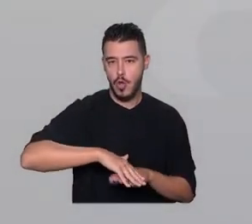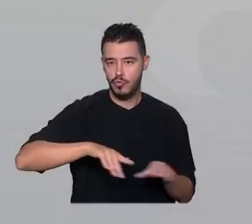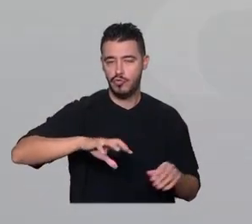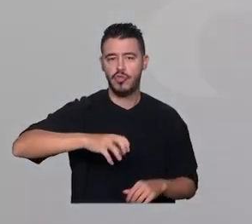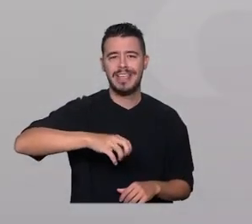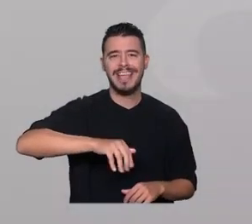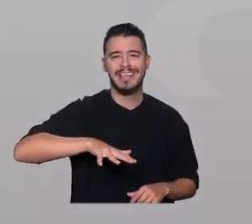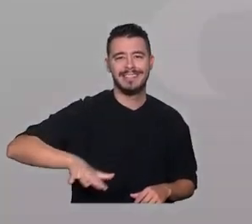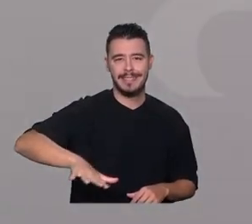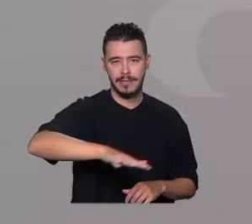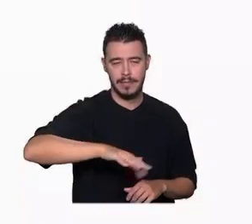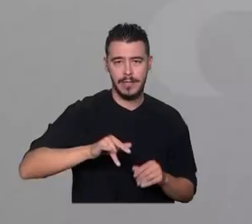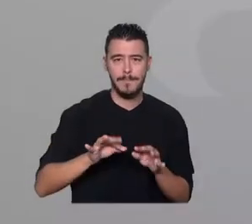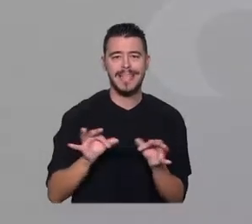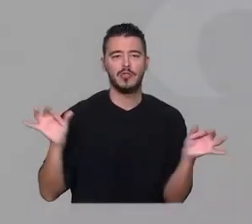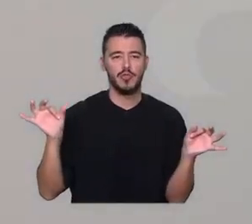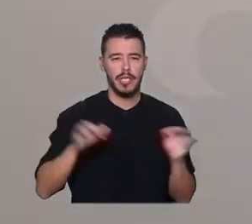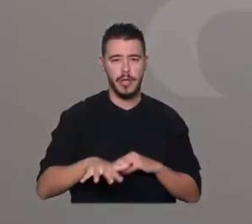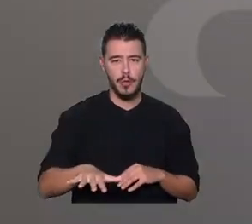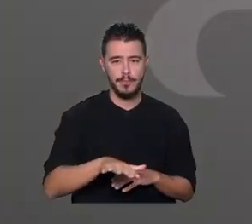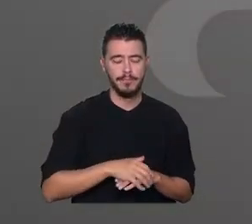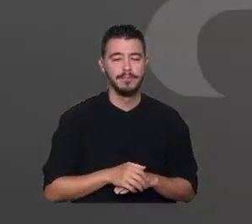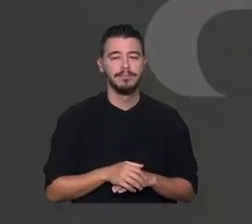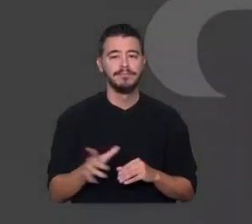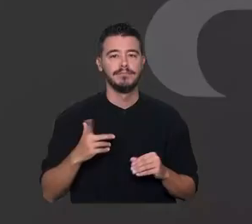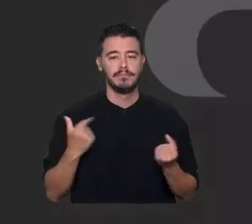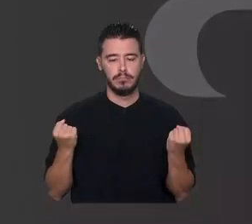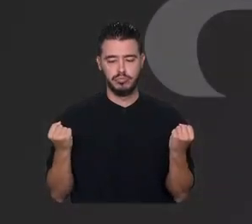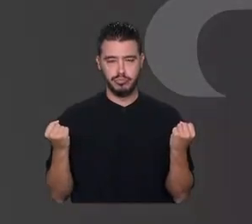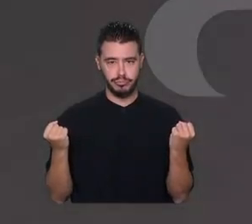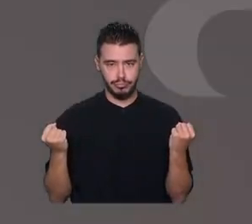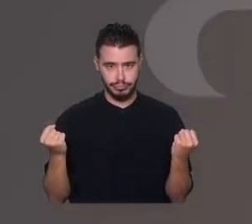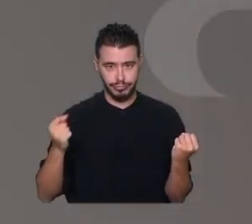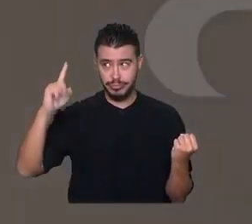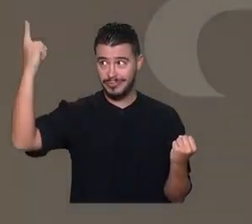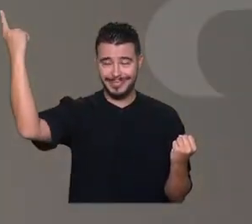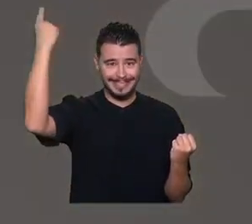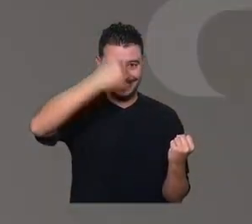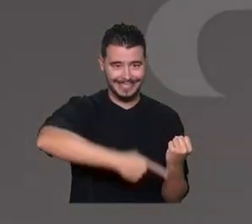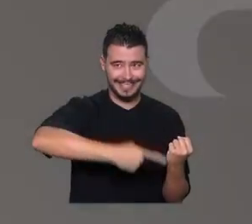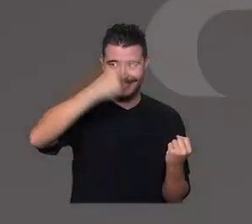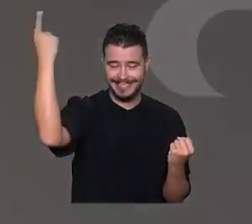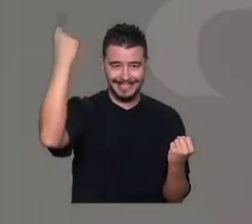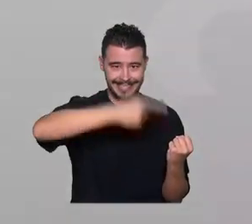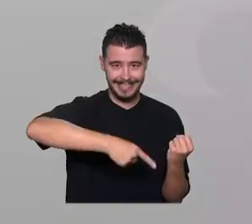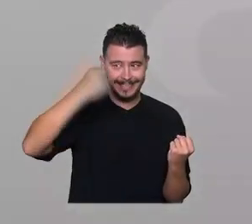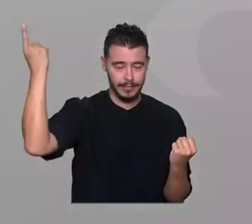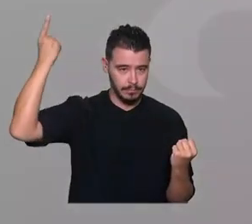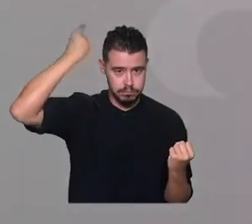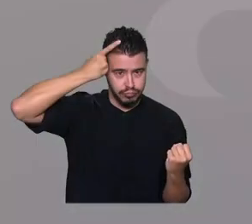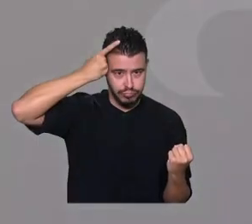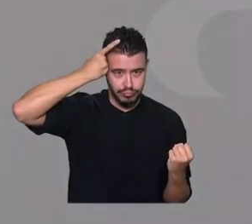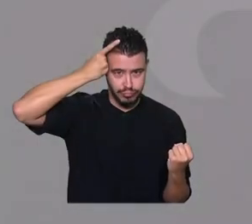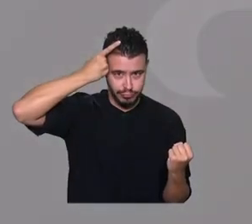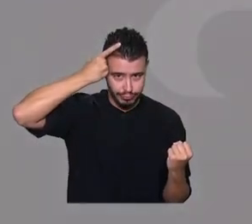εγκλωβιστεί λόγω της κίνησης. Η μπάρα έχει πέσει και έχει πέσει πάνω στο λεωφορείο και δείτε εδώ πόσο οριακά περνάει το τρένο,